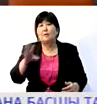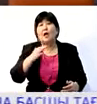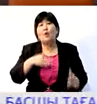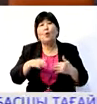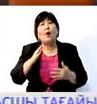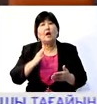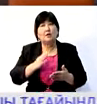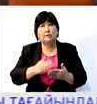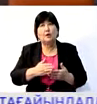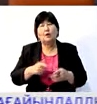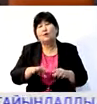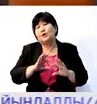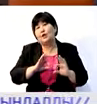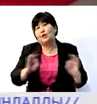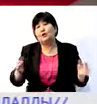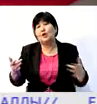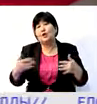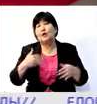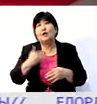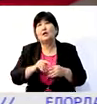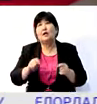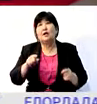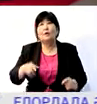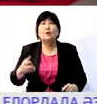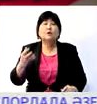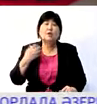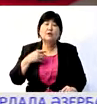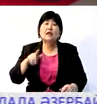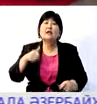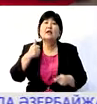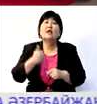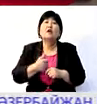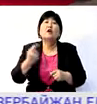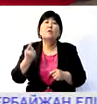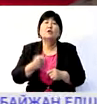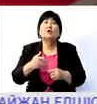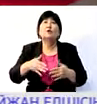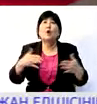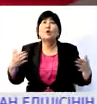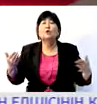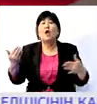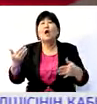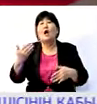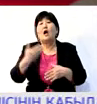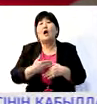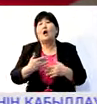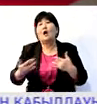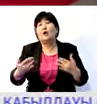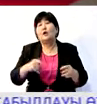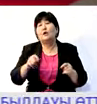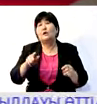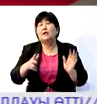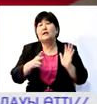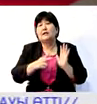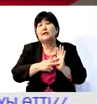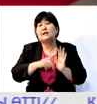тұр, осындай күшті кинотеатр ашылғанын. Осы Қызылордада ең бірінші рет осындай үлкен кино ашылып жатыр. Осы 8 зал